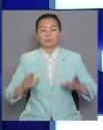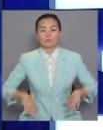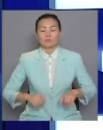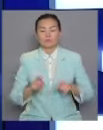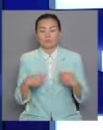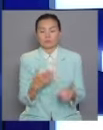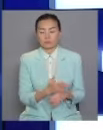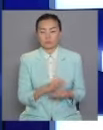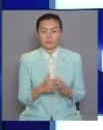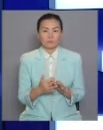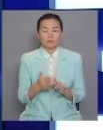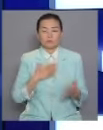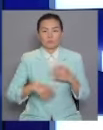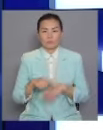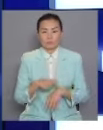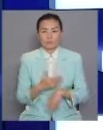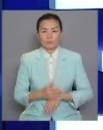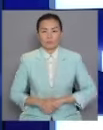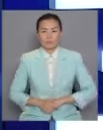табыс етіліп, ауыл болып қуаныштарын тойлап.